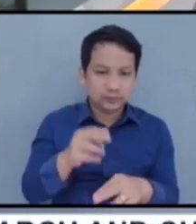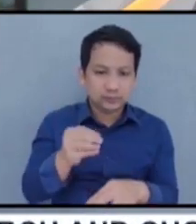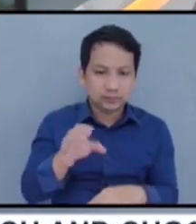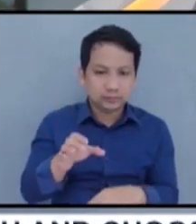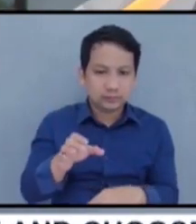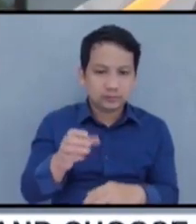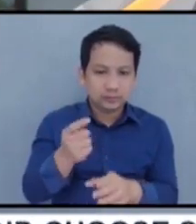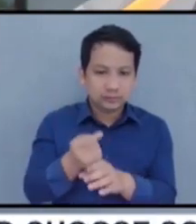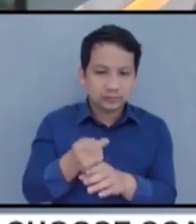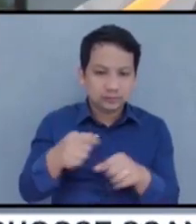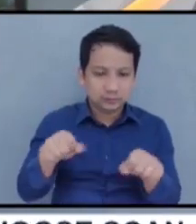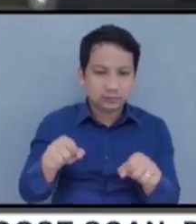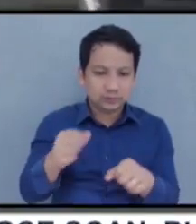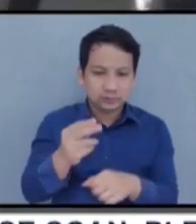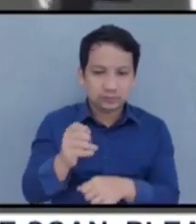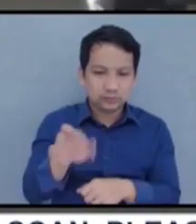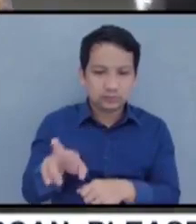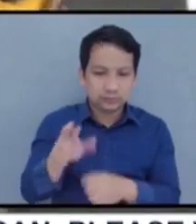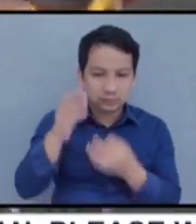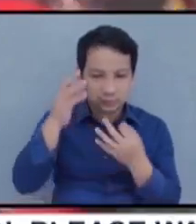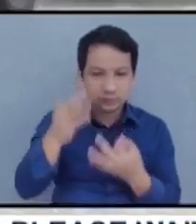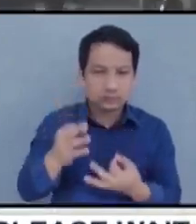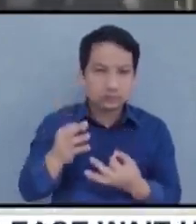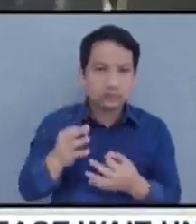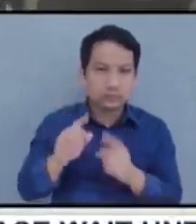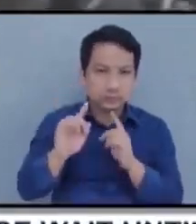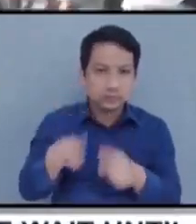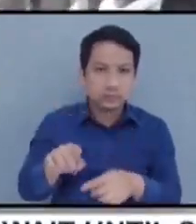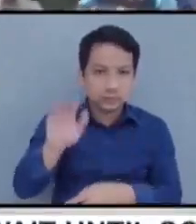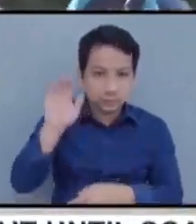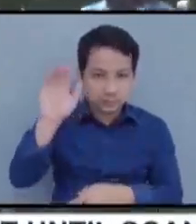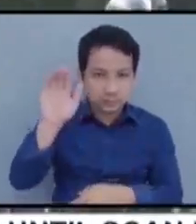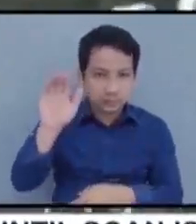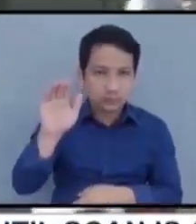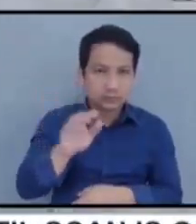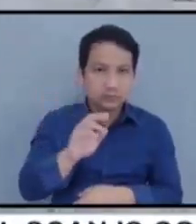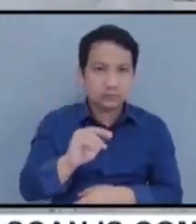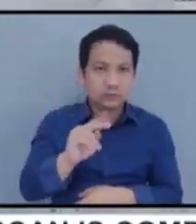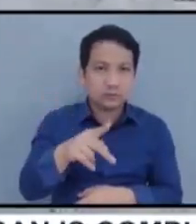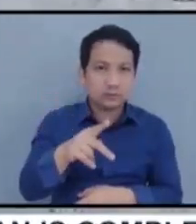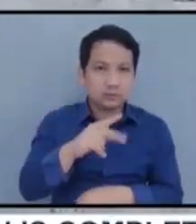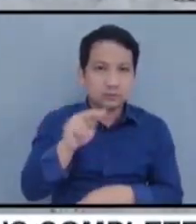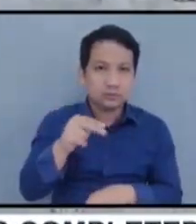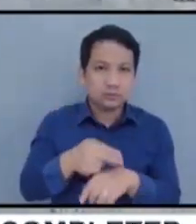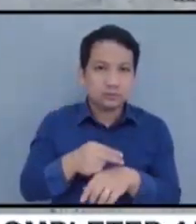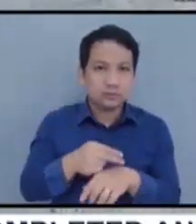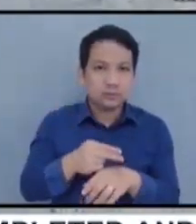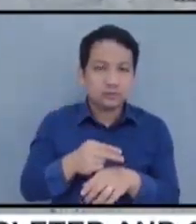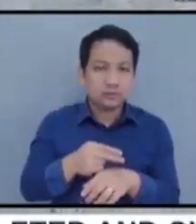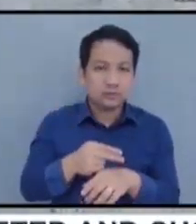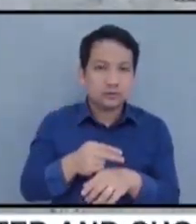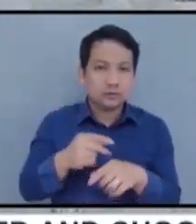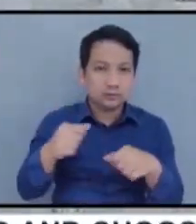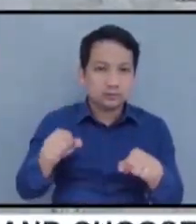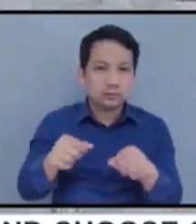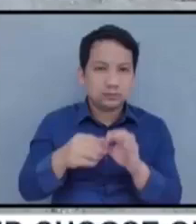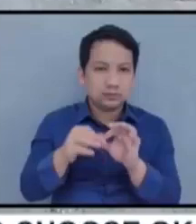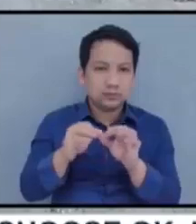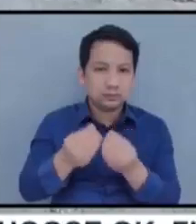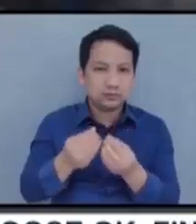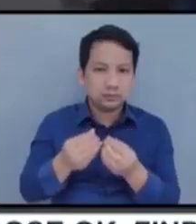Manila. Ang desisyon ito ay bilang tugon sa panawagan ng NACTODAP o National Confederation of Tricycle Operators and